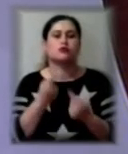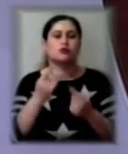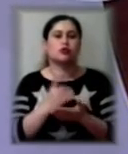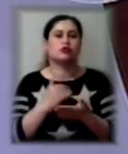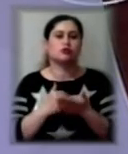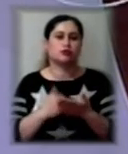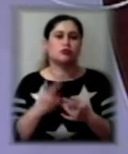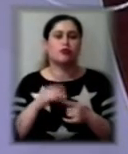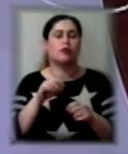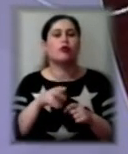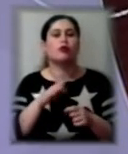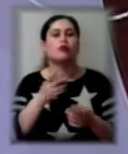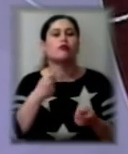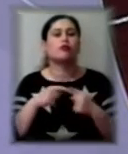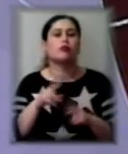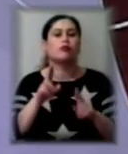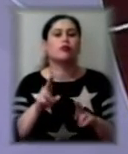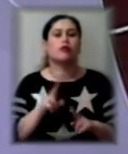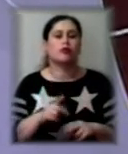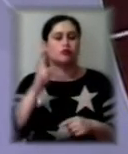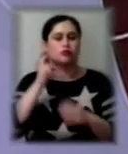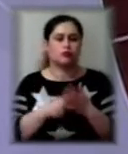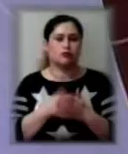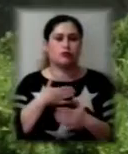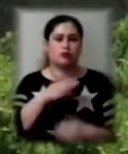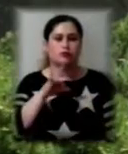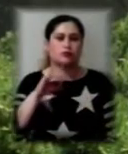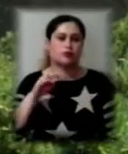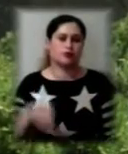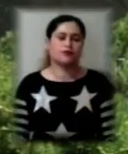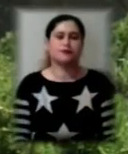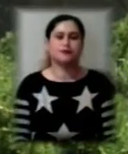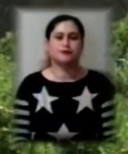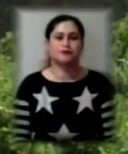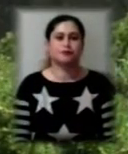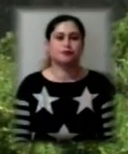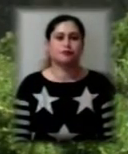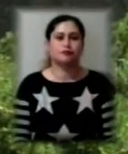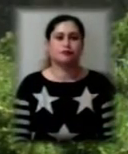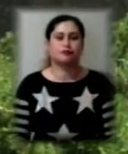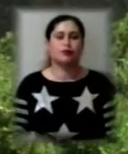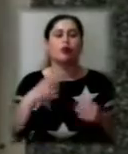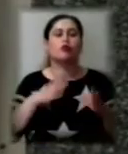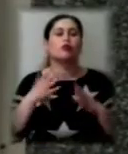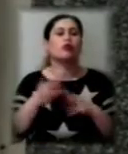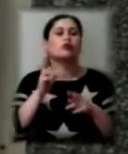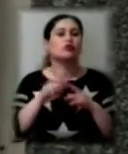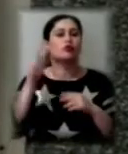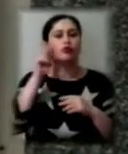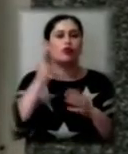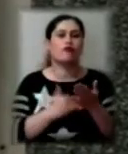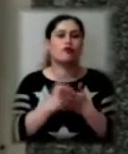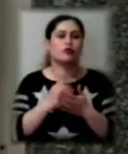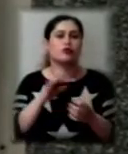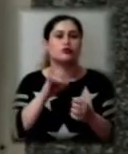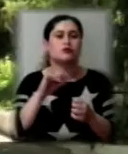правила повернення до гуртожитків знає Аліна Олефір. Студенти, які завершують навчання у вищих освітніх закладах,